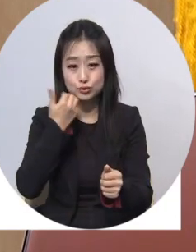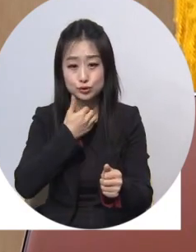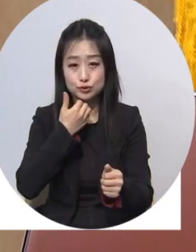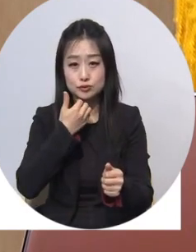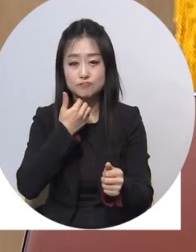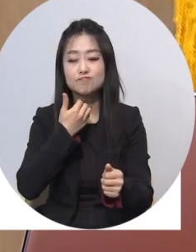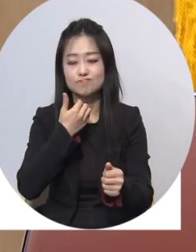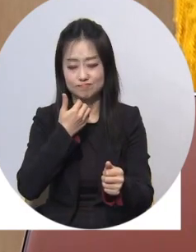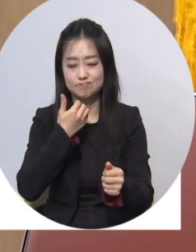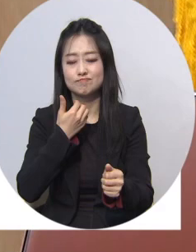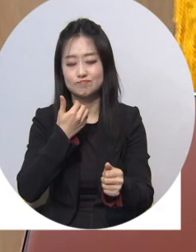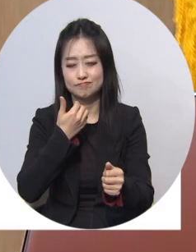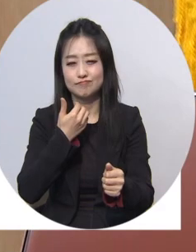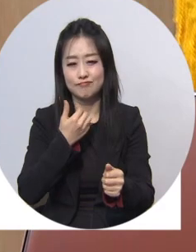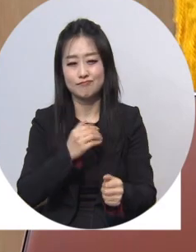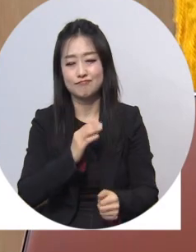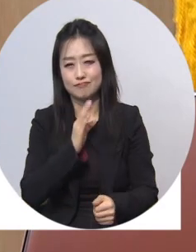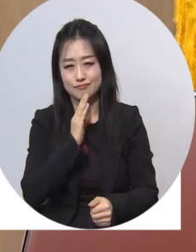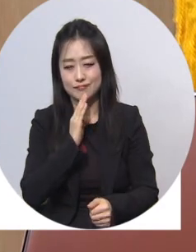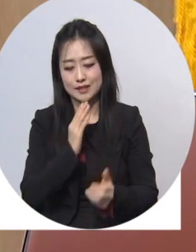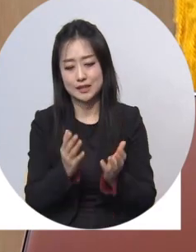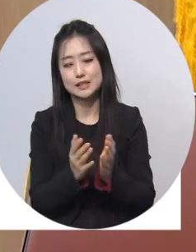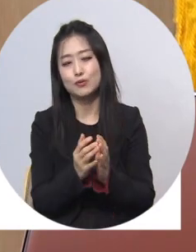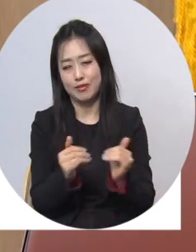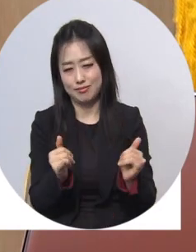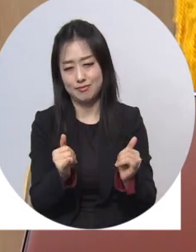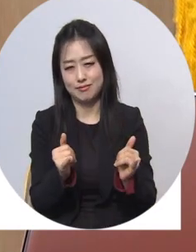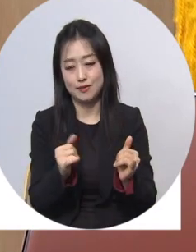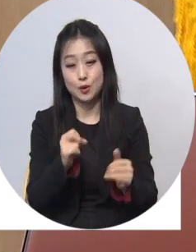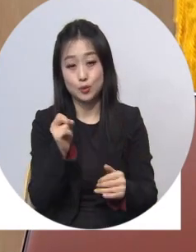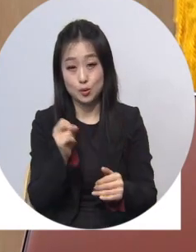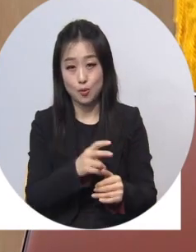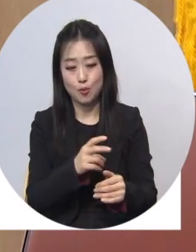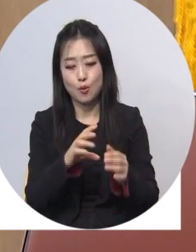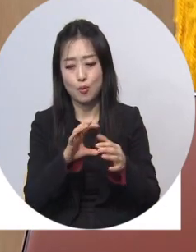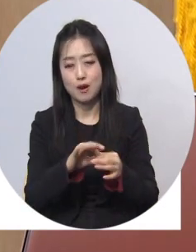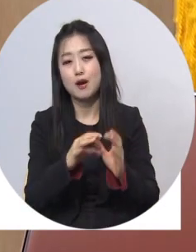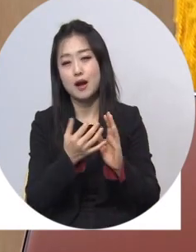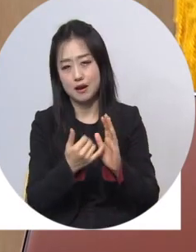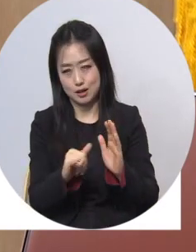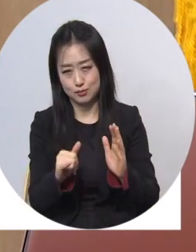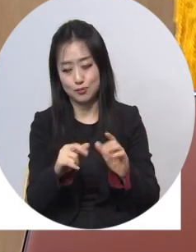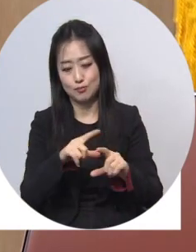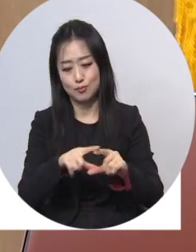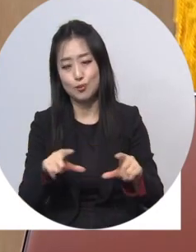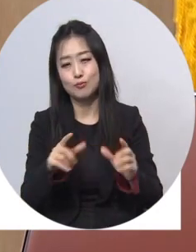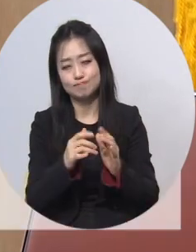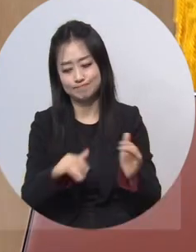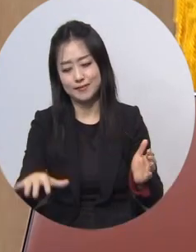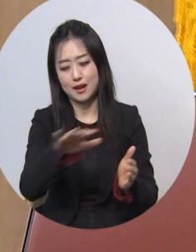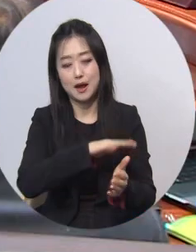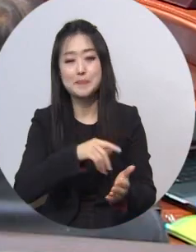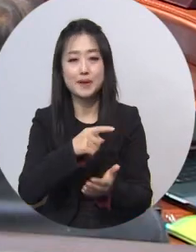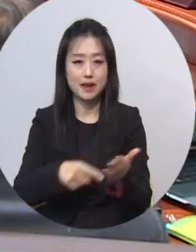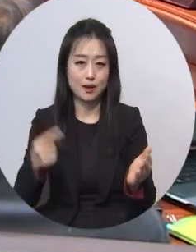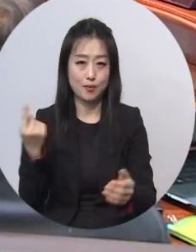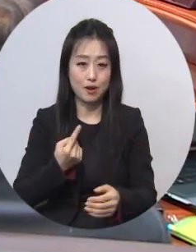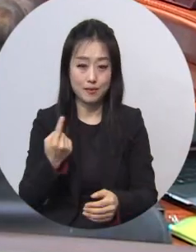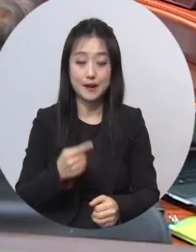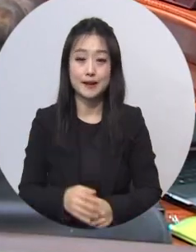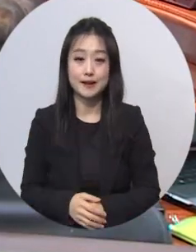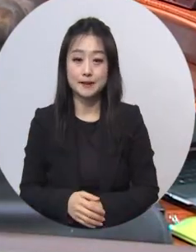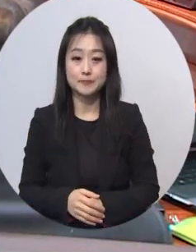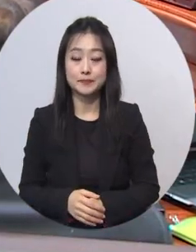고스란히 우리 근로자들과 서민들에게 돌아갈 것입니다.